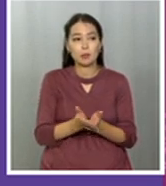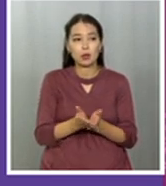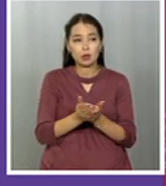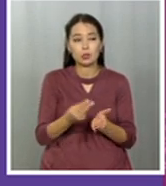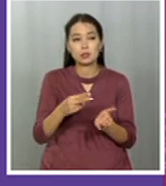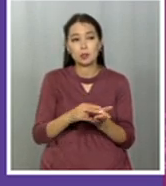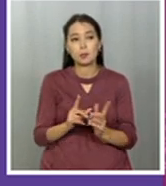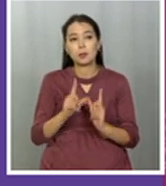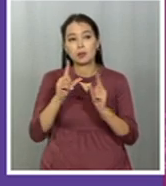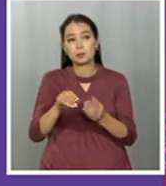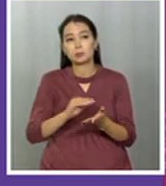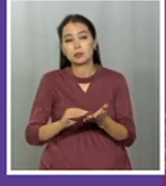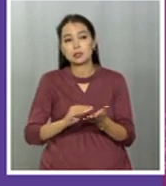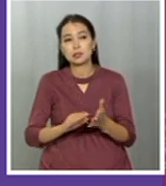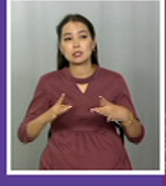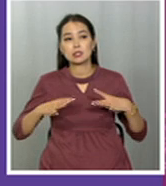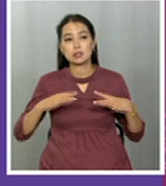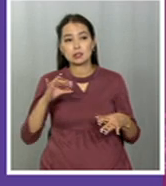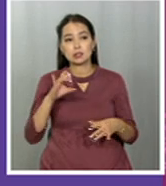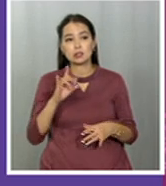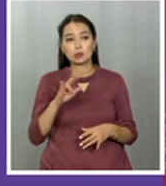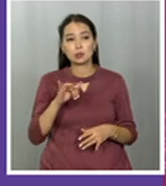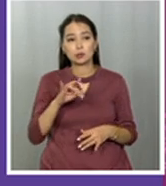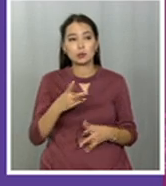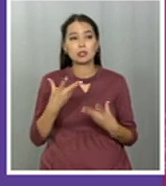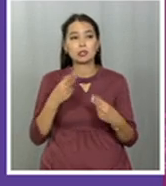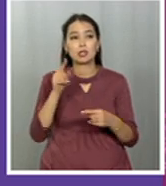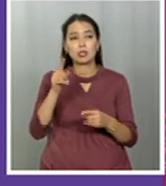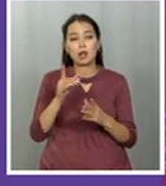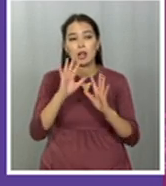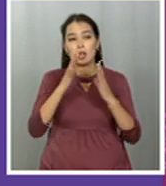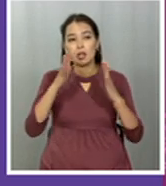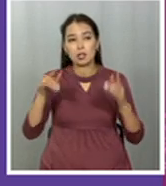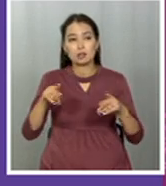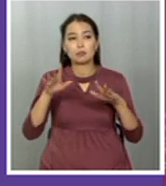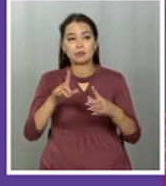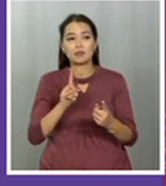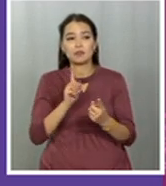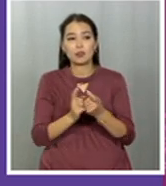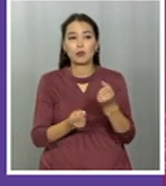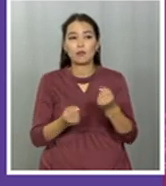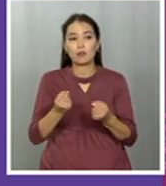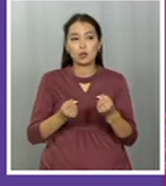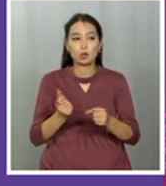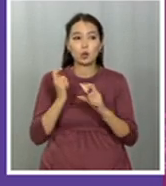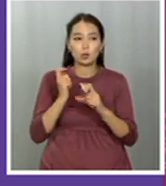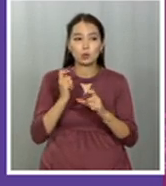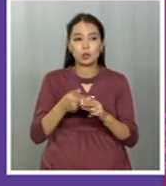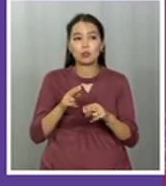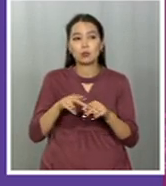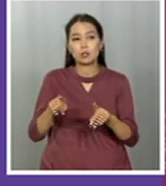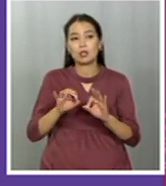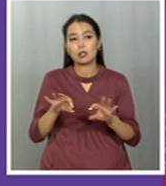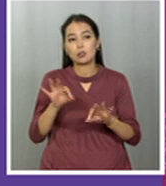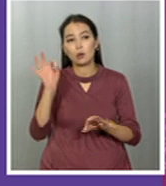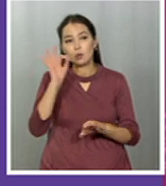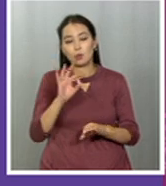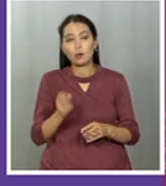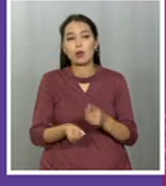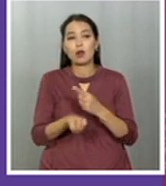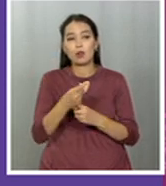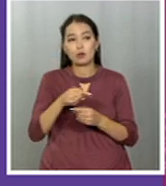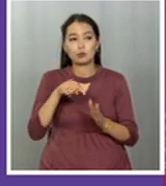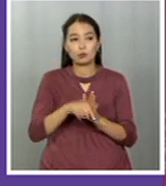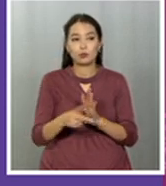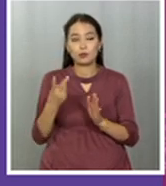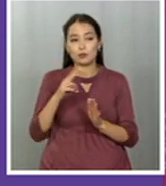лесном кордоне он встретил водителя грузовика, который и рассказал ему о двух зашедших сюда моралах. «Одного из